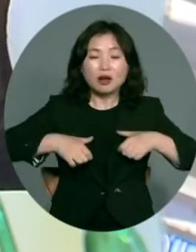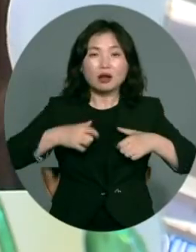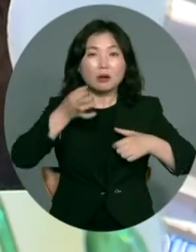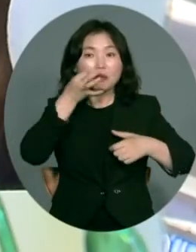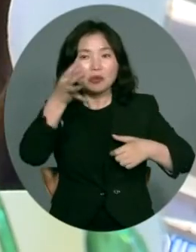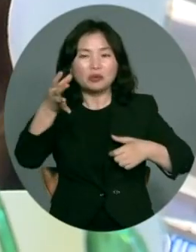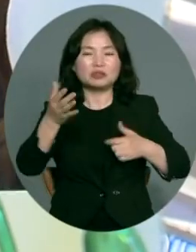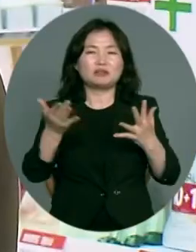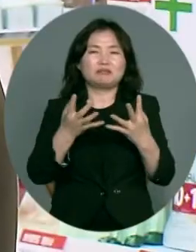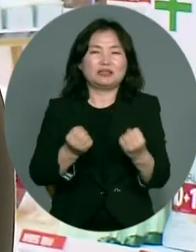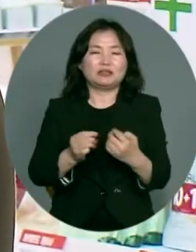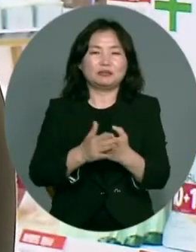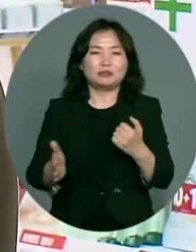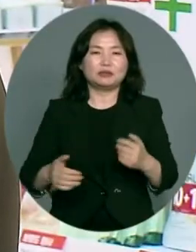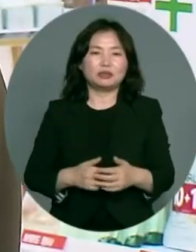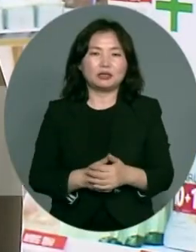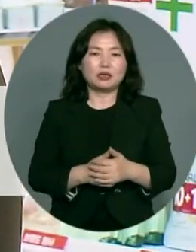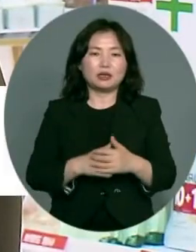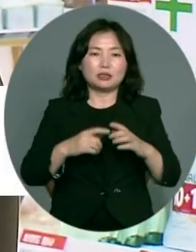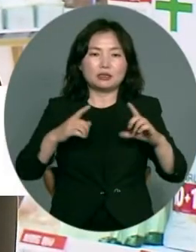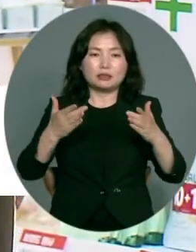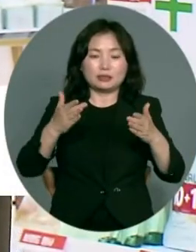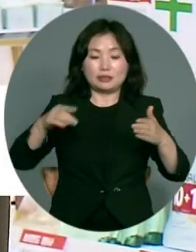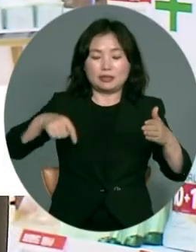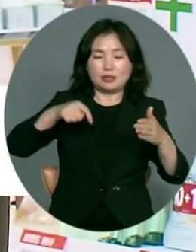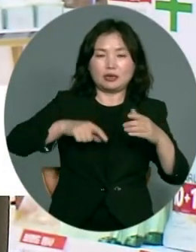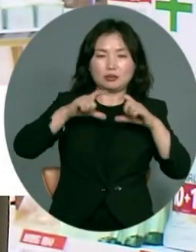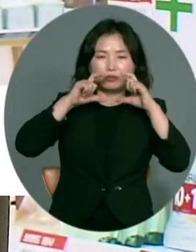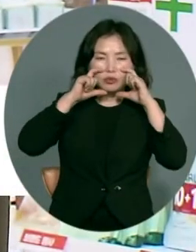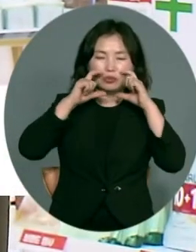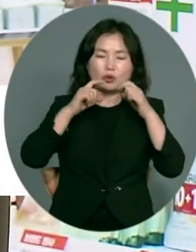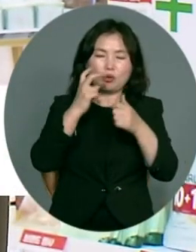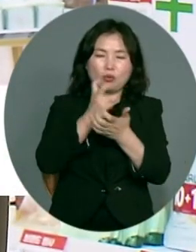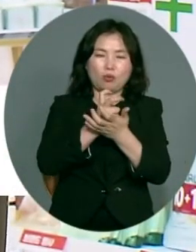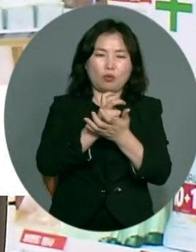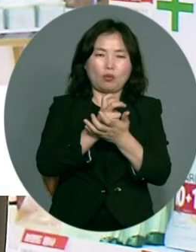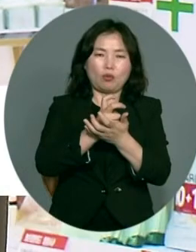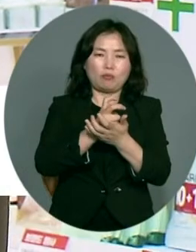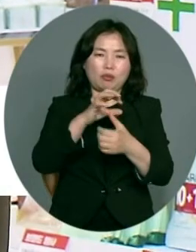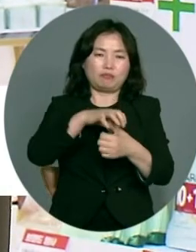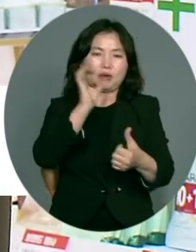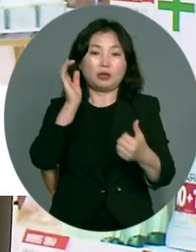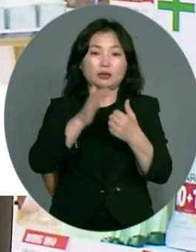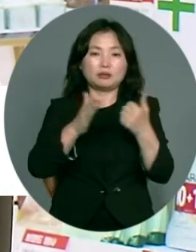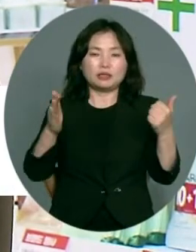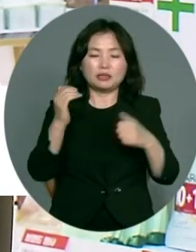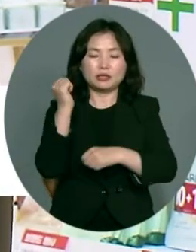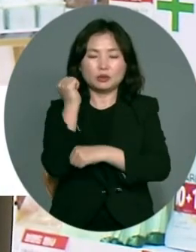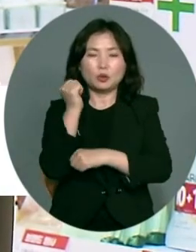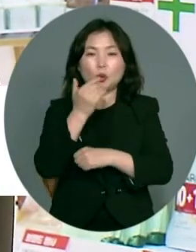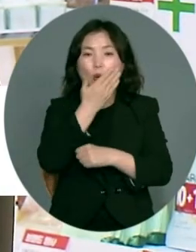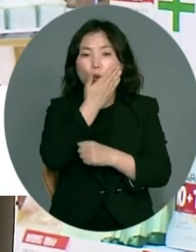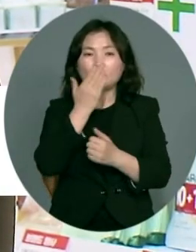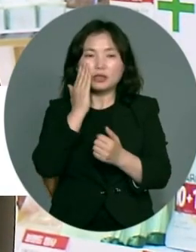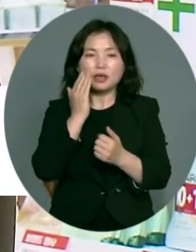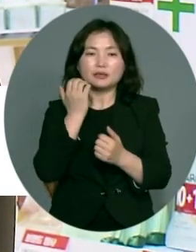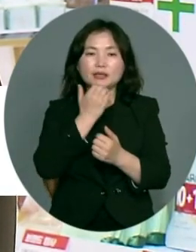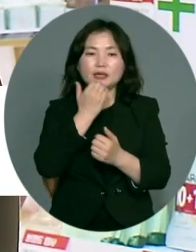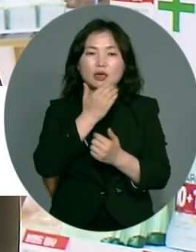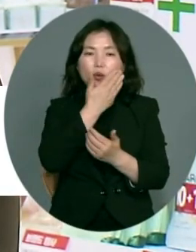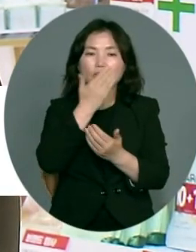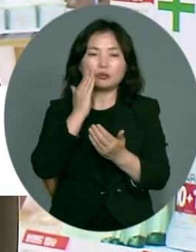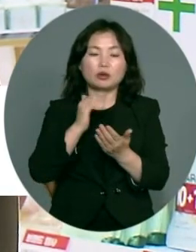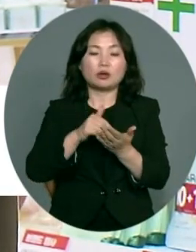많아지기 때문입니다. 실내 마스크 착용 의무화가 해제되면서 기초 화장품을 비롯한 색조 화장품